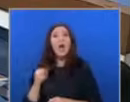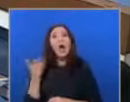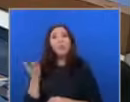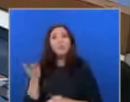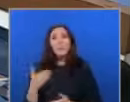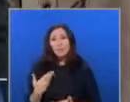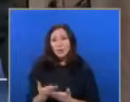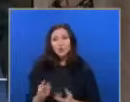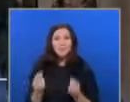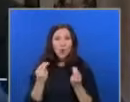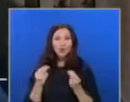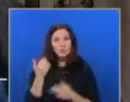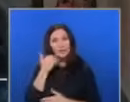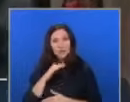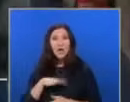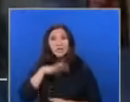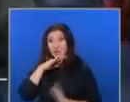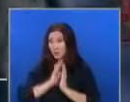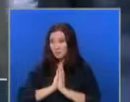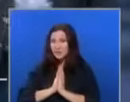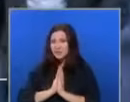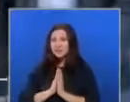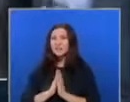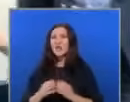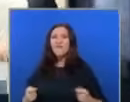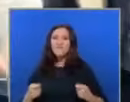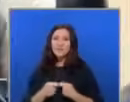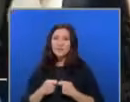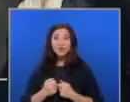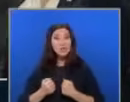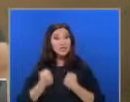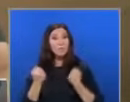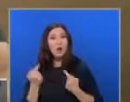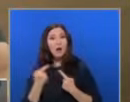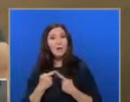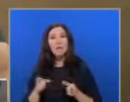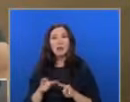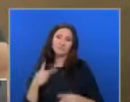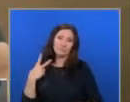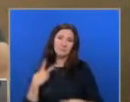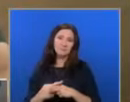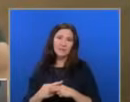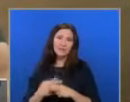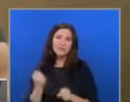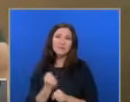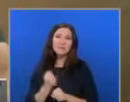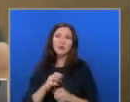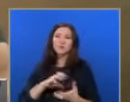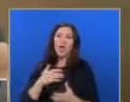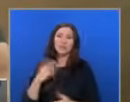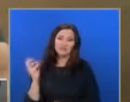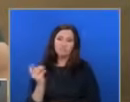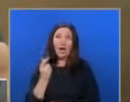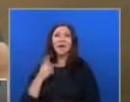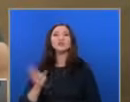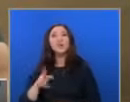предложиха много добри неща. Стига се до призив с физическа заплаха към Михайлов. Спри да се занимаваш с политика, аз ей така